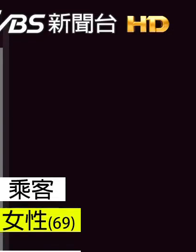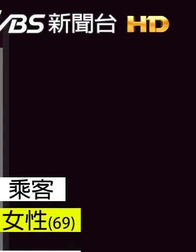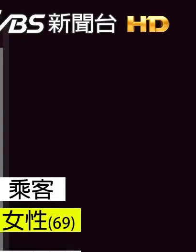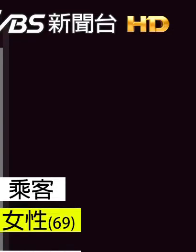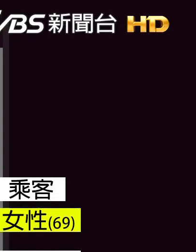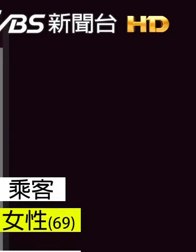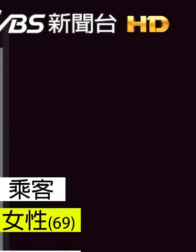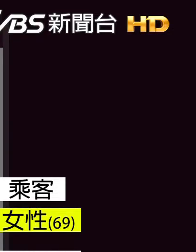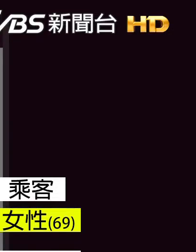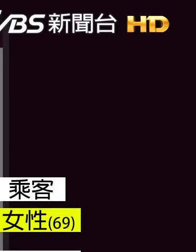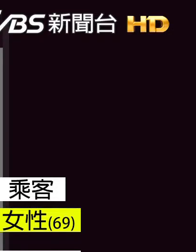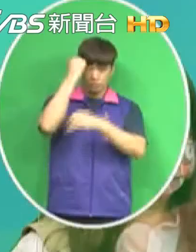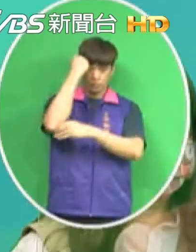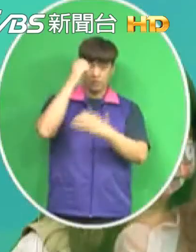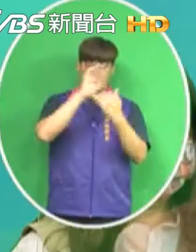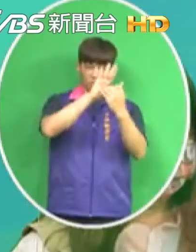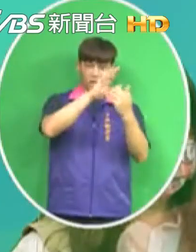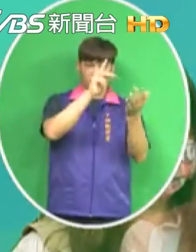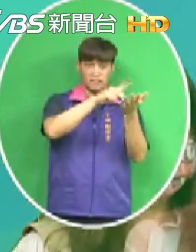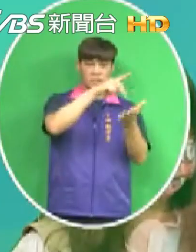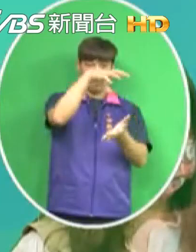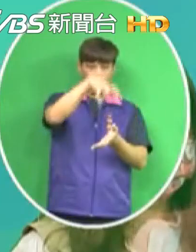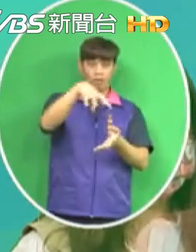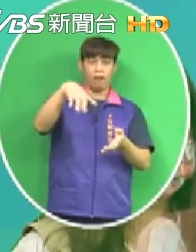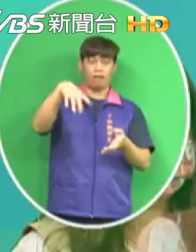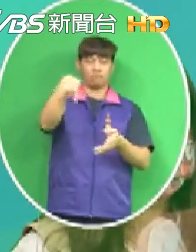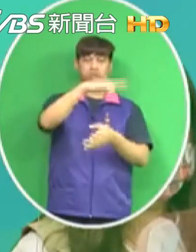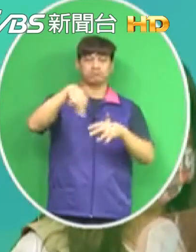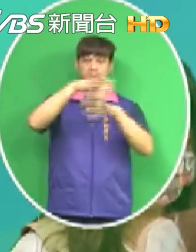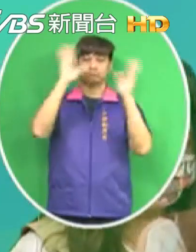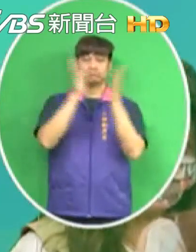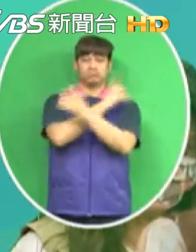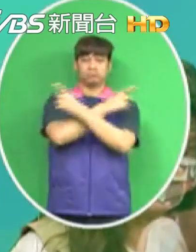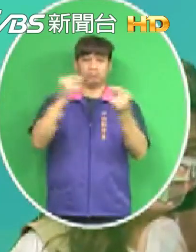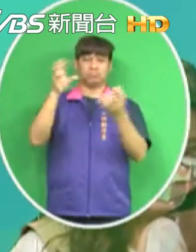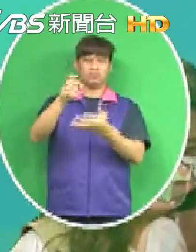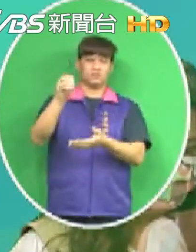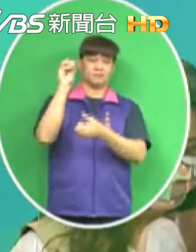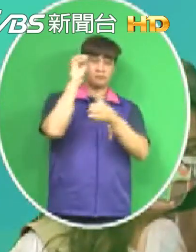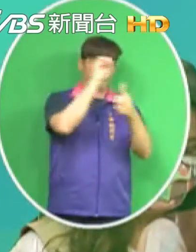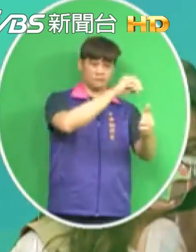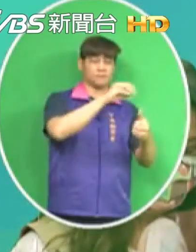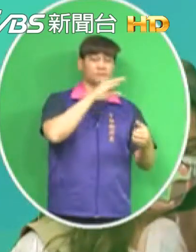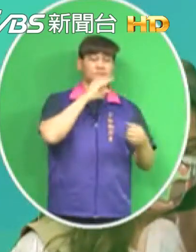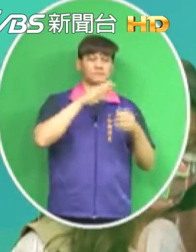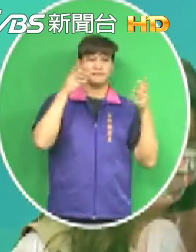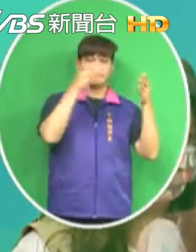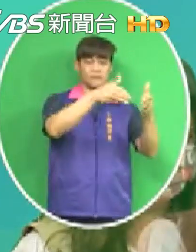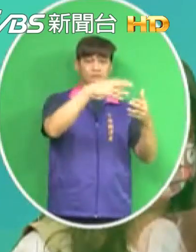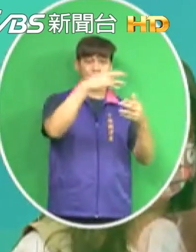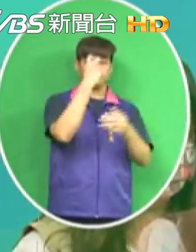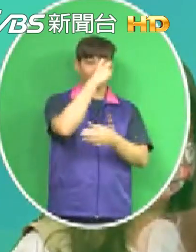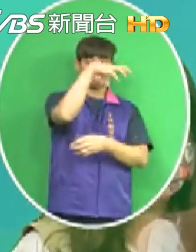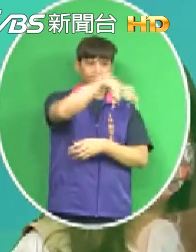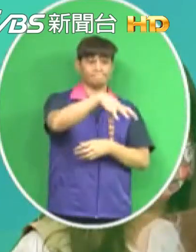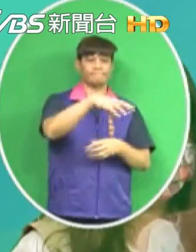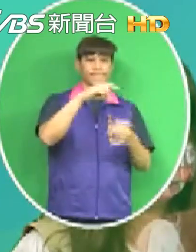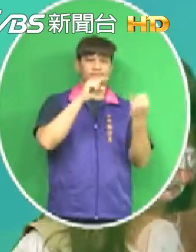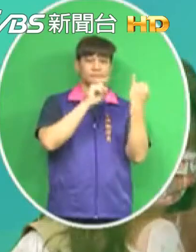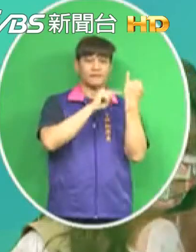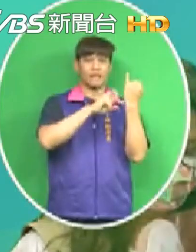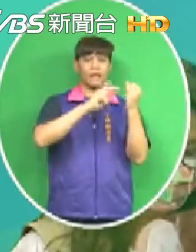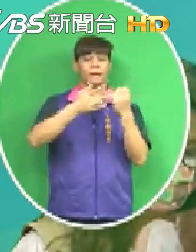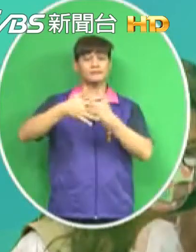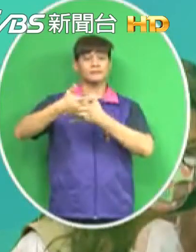隔天二采阳性确诊， 送到集中检疫所的当中呢。跟他的亲戚也一步坐在这一部